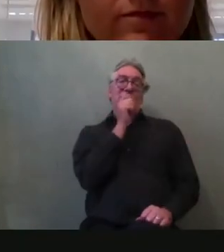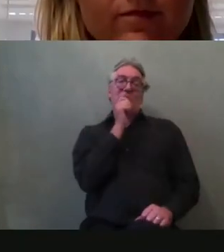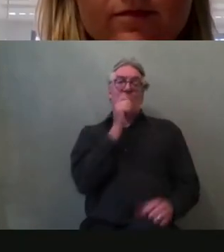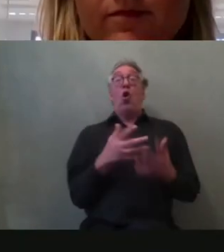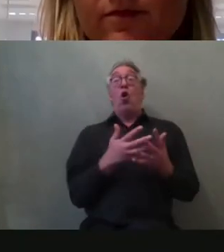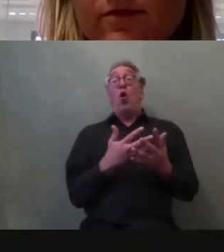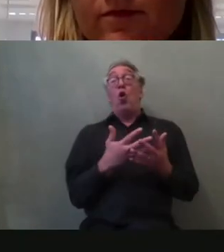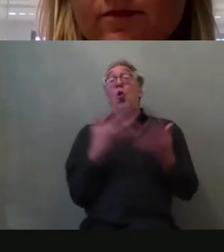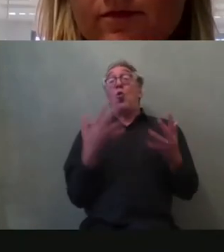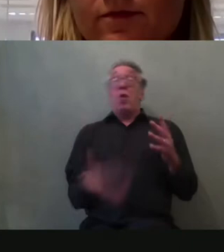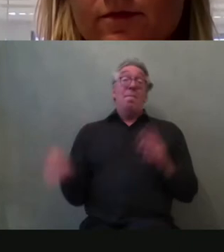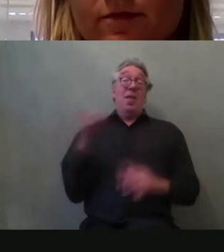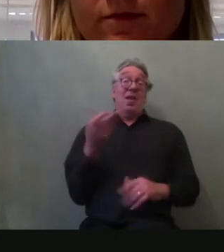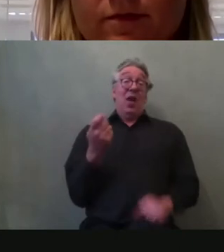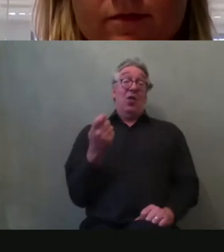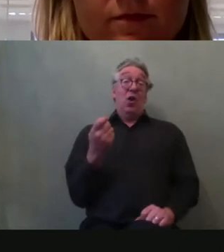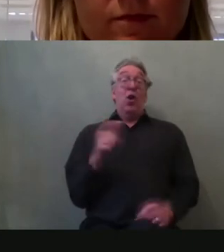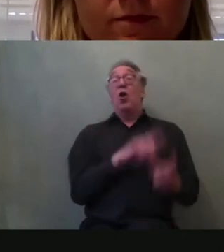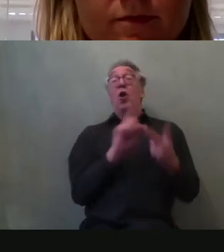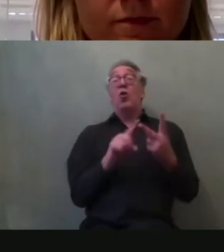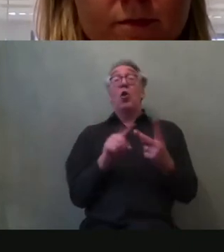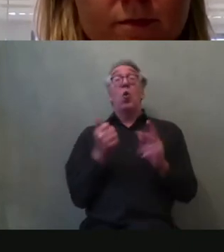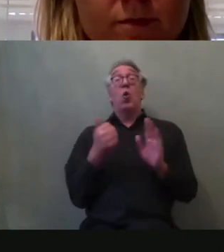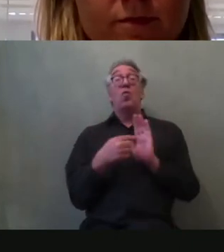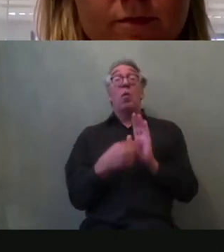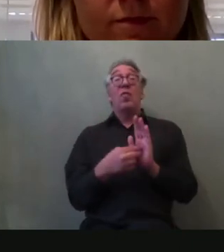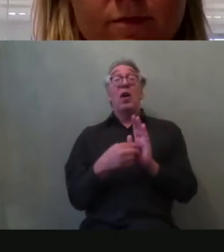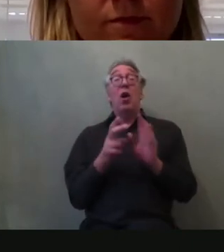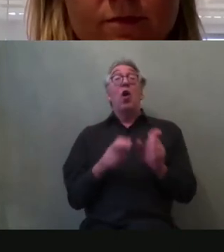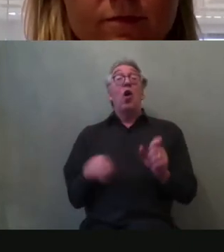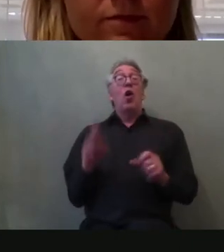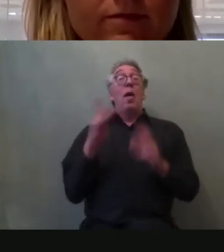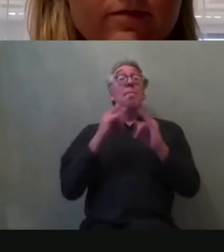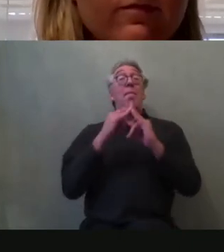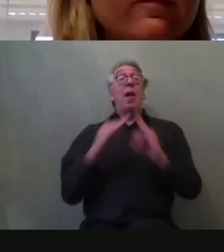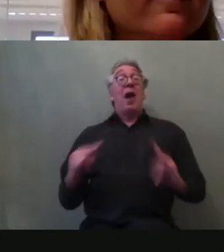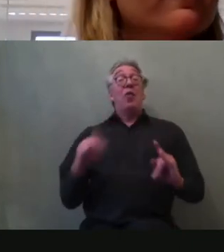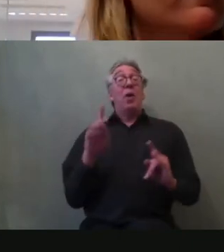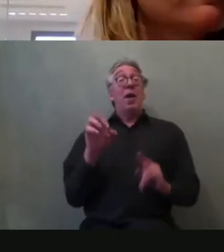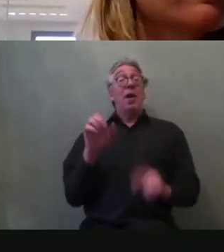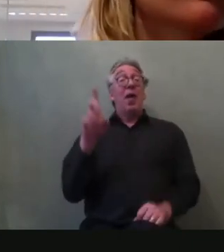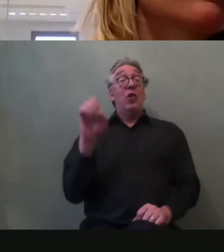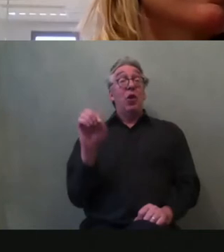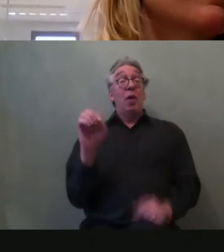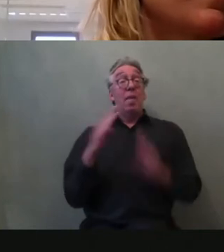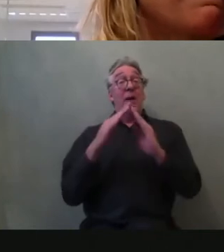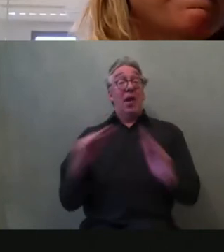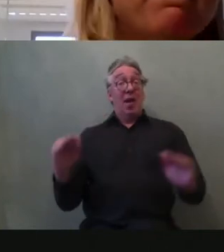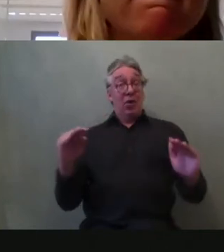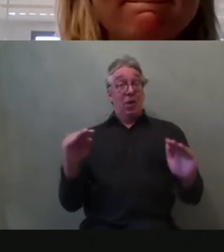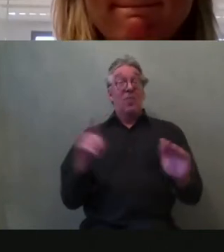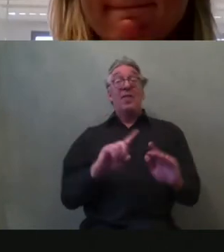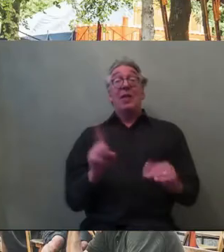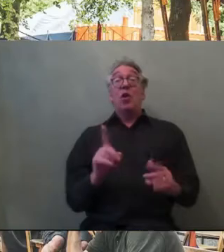Dan ga ik door naar een volgend goed voorbeeld. Dat is het rondreizend festival De Parade. Zij bieden tijdens voorstellingen, een